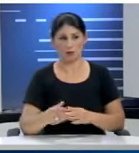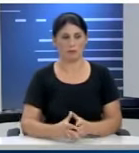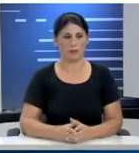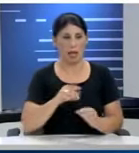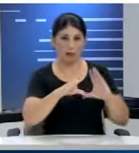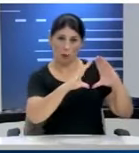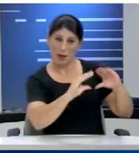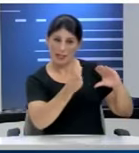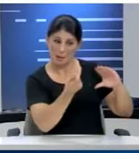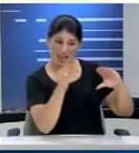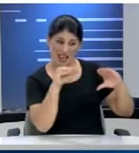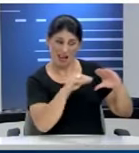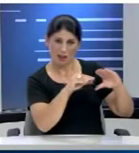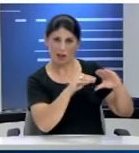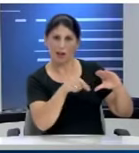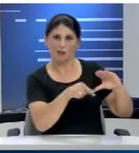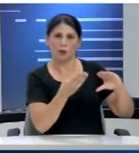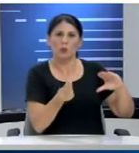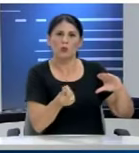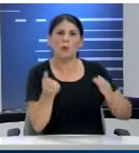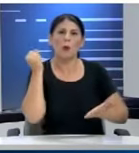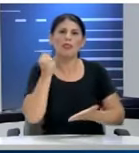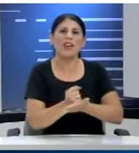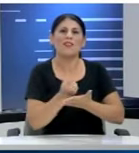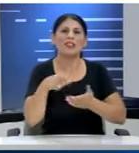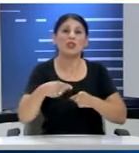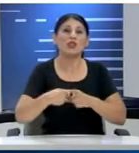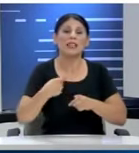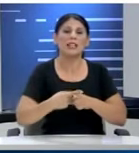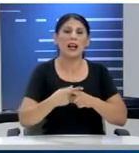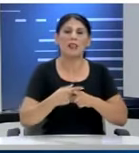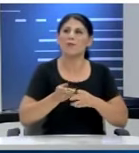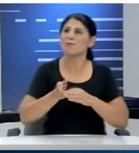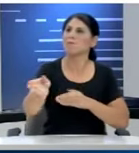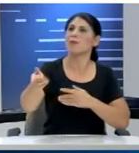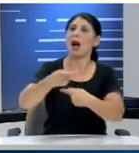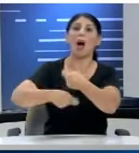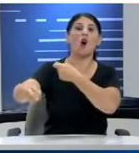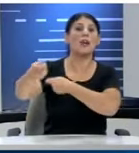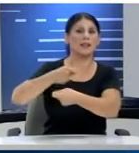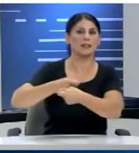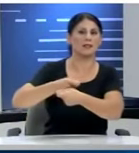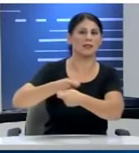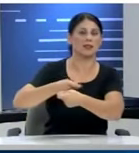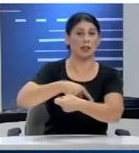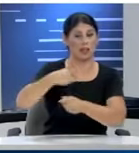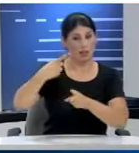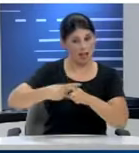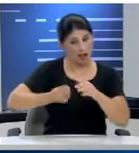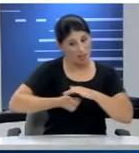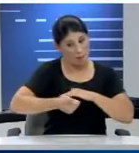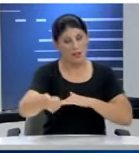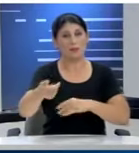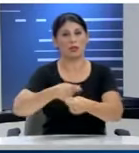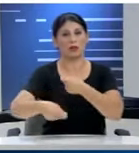το οποίο είναι το διαβατήριο ταυτόχρονα της χώρας μας στις αγορές. Η χώρα επέστρεψε στις